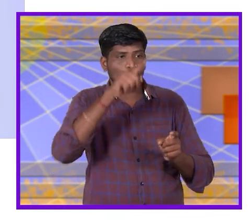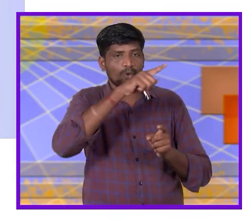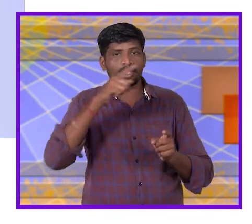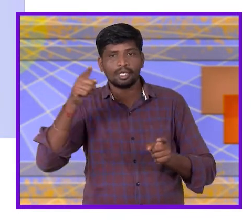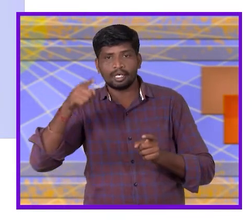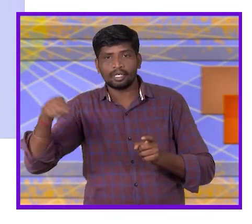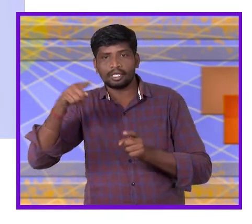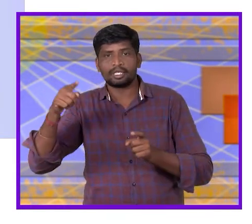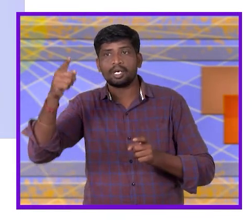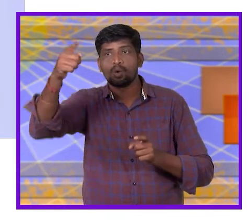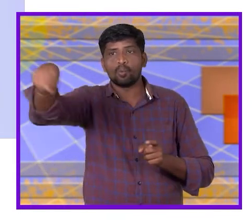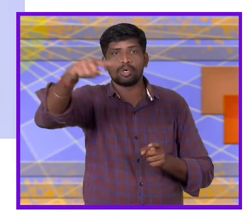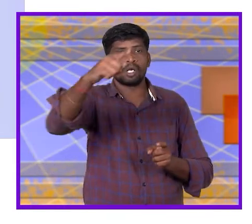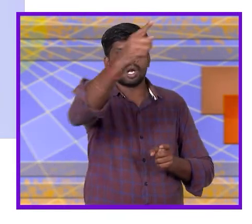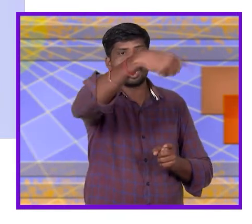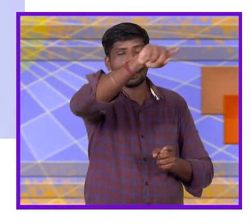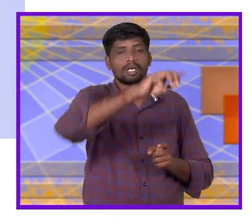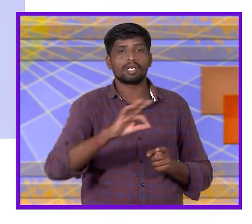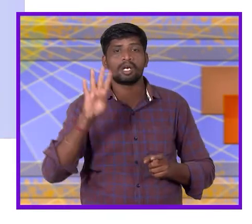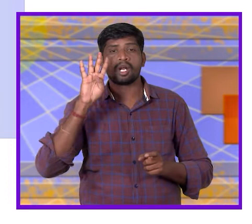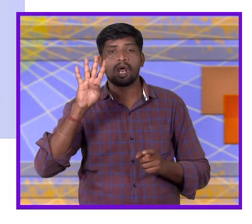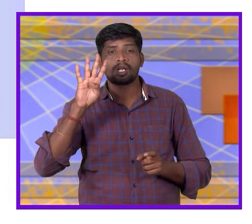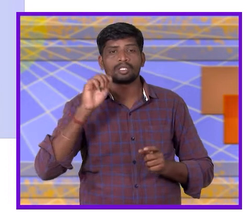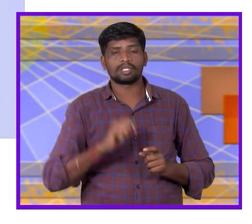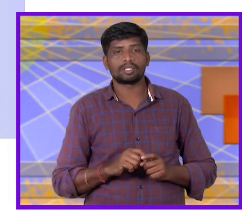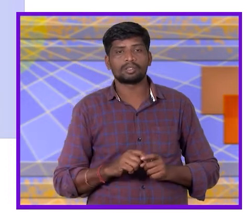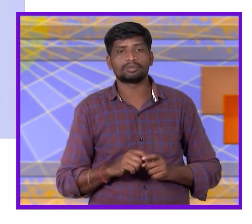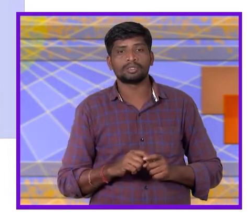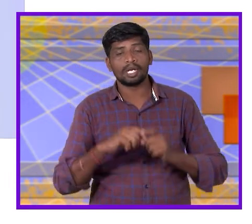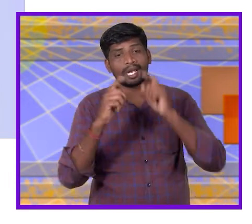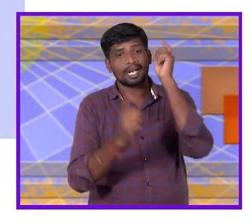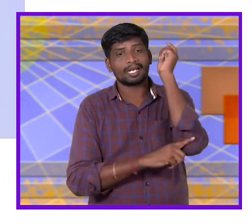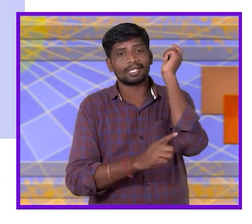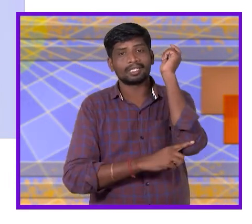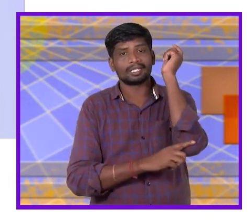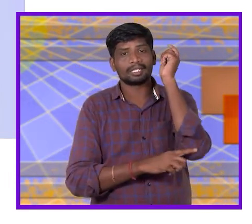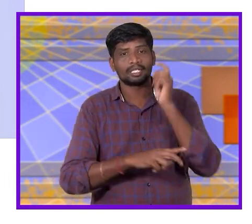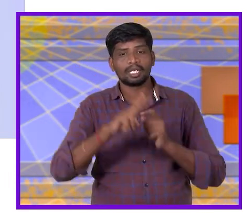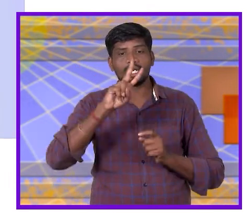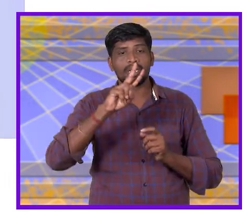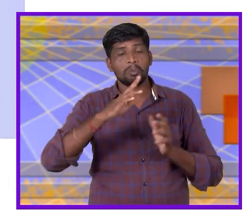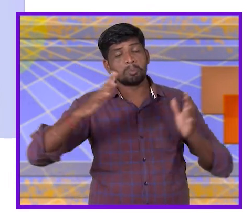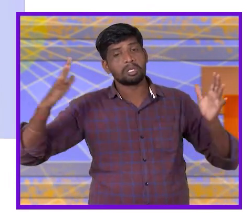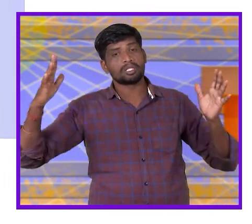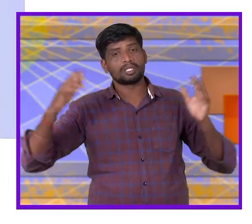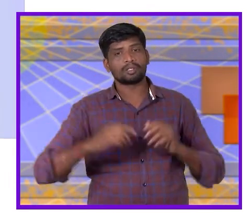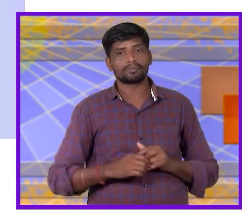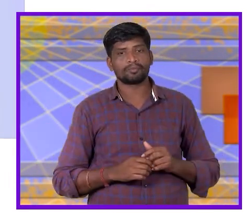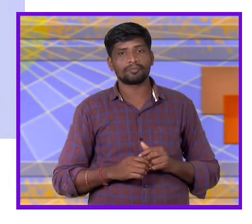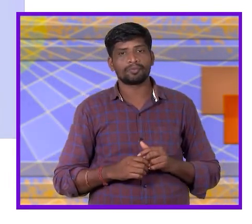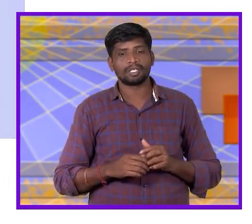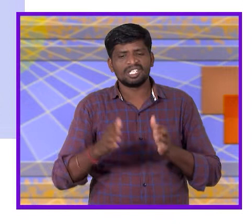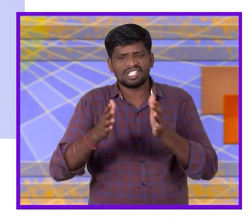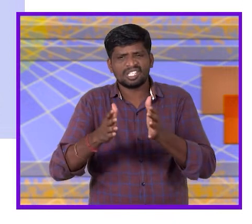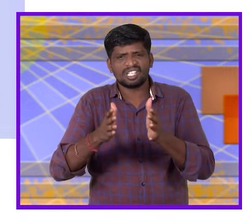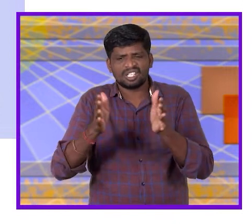இருக்குது. 4 சக்கரங்கள் தேரினுடைய 4 சக்கரங்கள் இருக்குது. அதில் கடைக்கோடியில் இருக்கிறது 2 பெரிய சக்கரங்களாக இருக்கும், நடுவில்